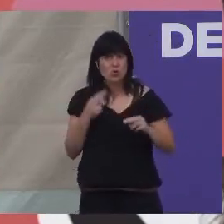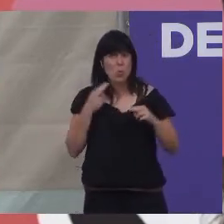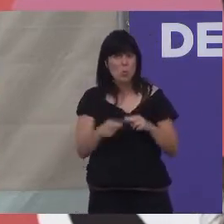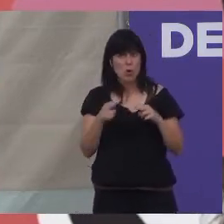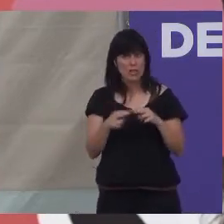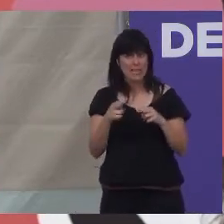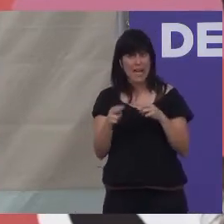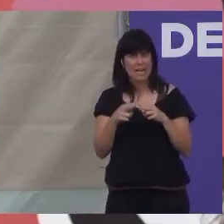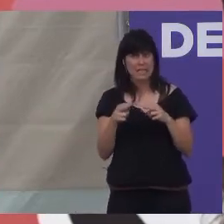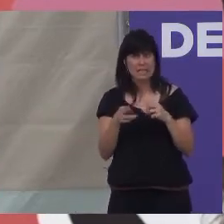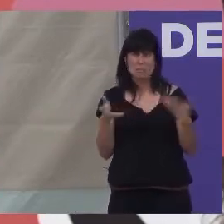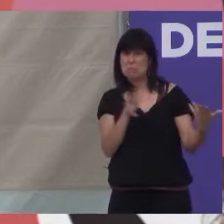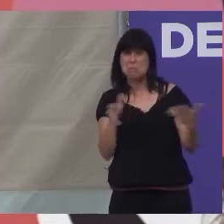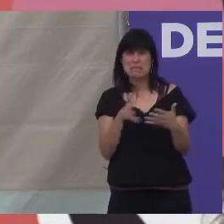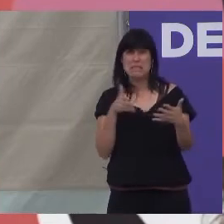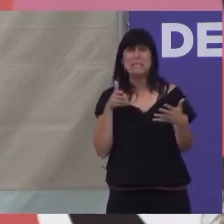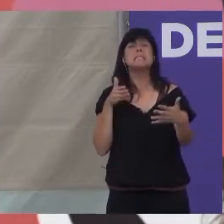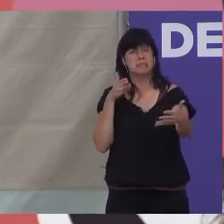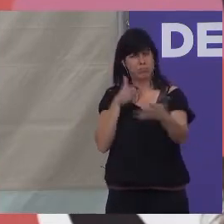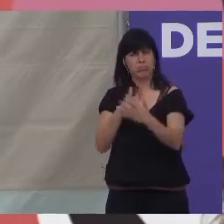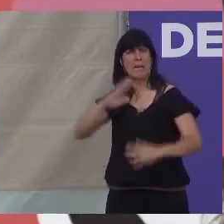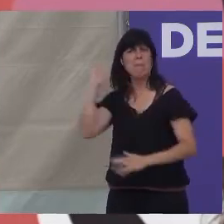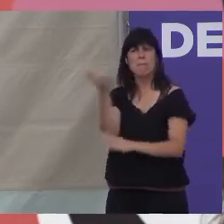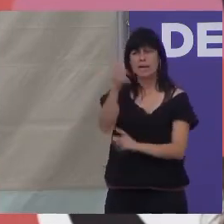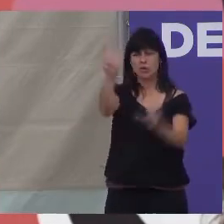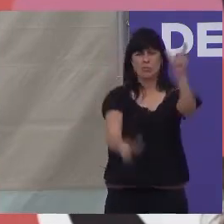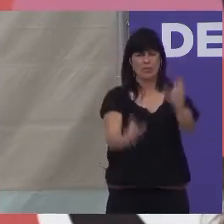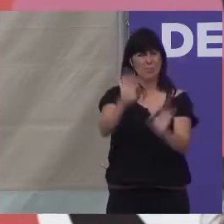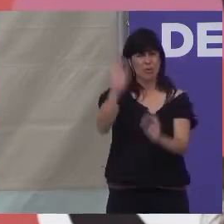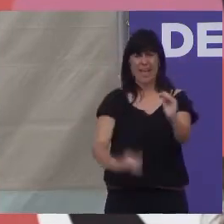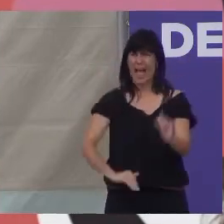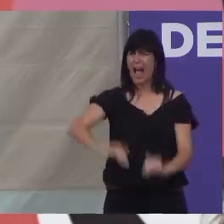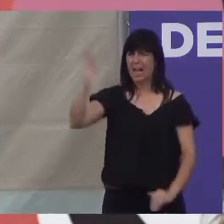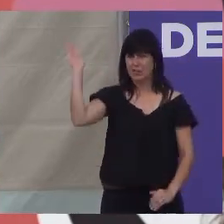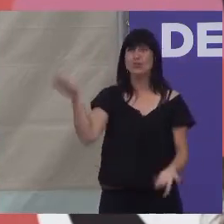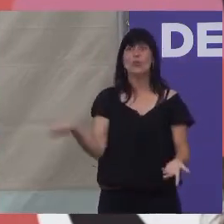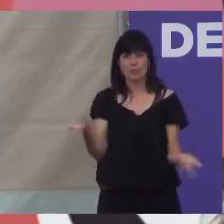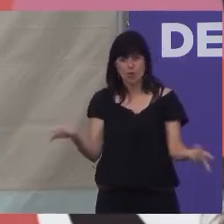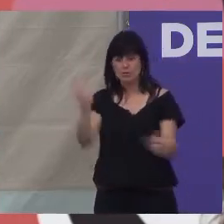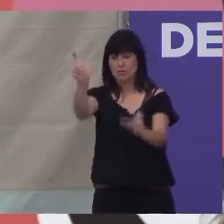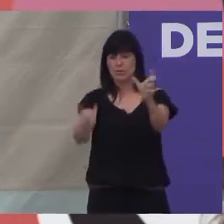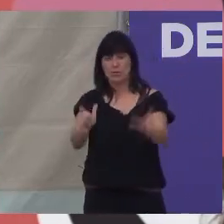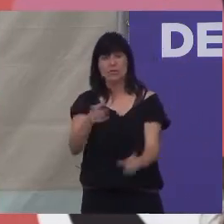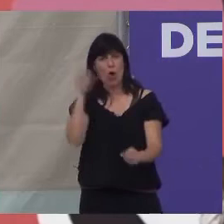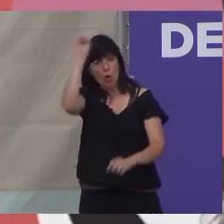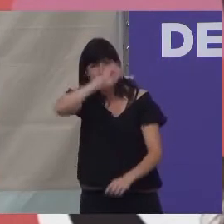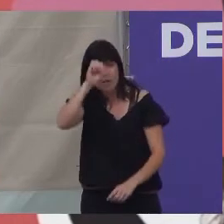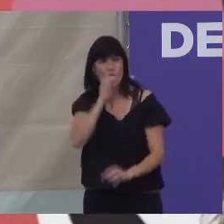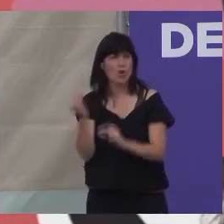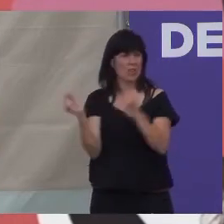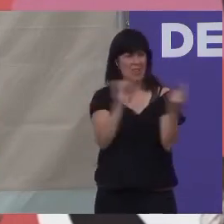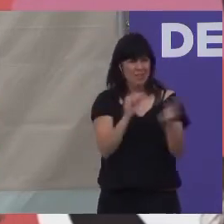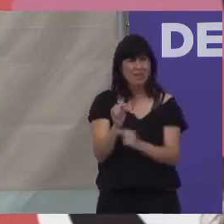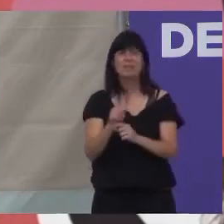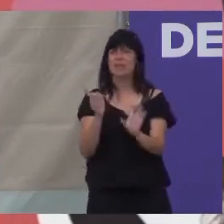un percentatge molt elevat de la població. Així mateix, la població opina, debat i intervé activament en aquests